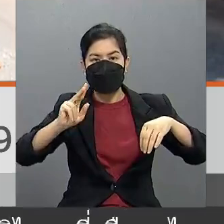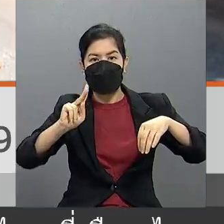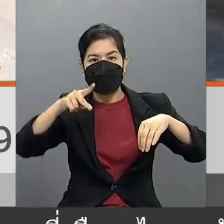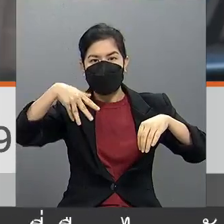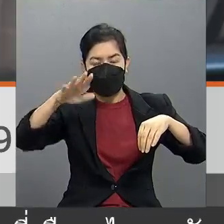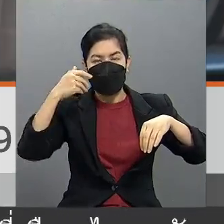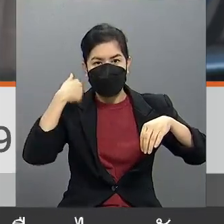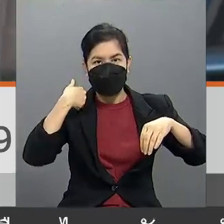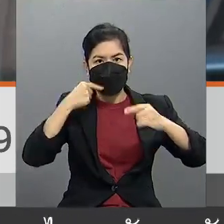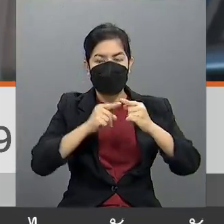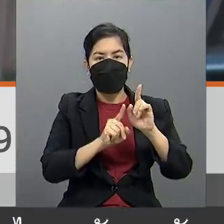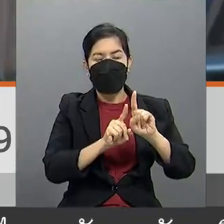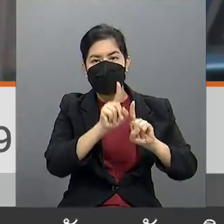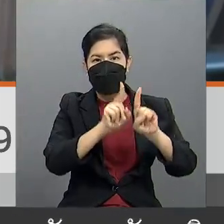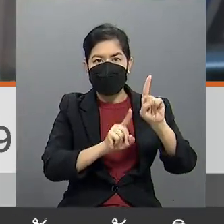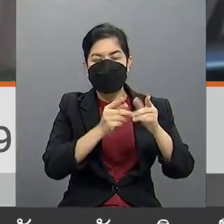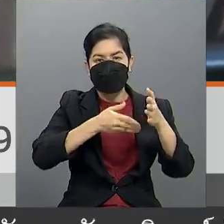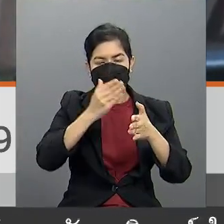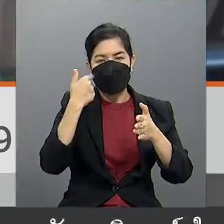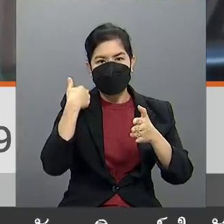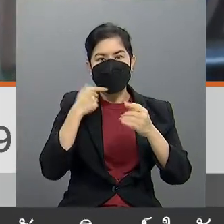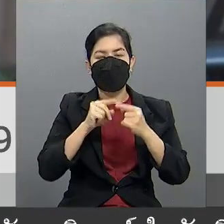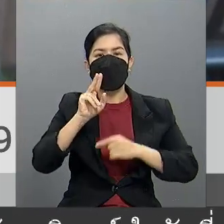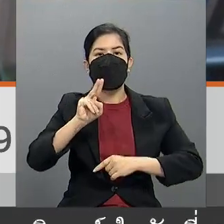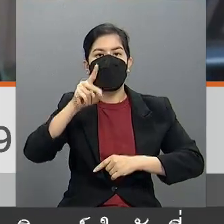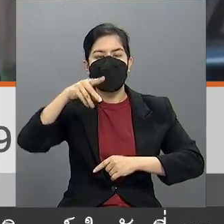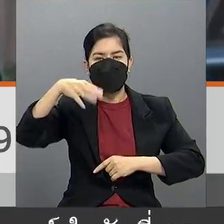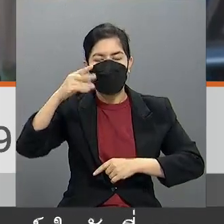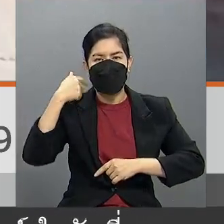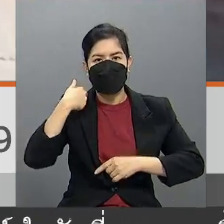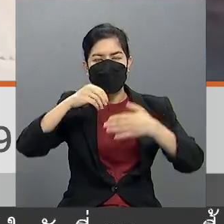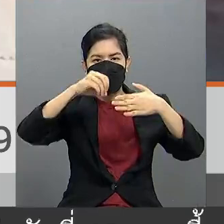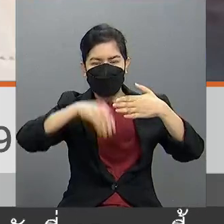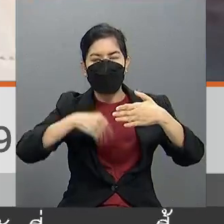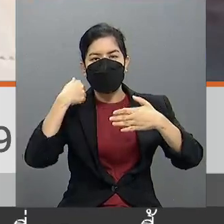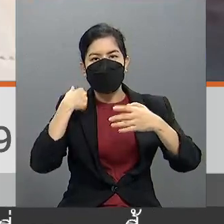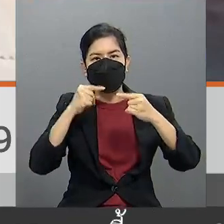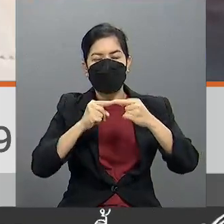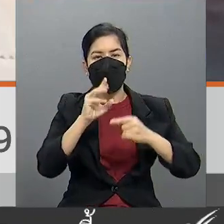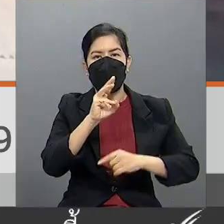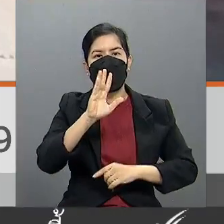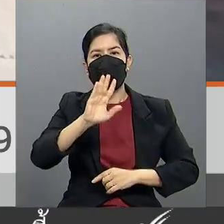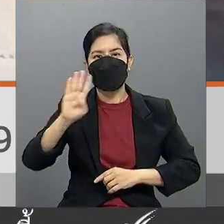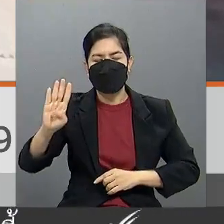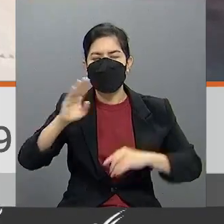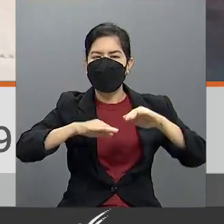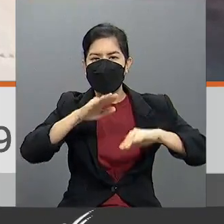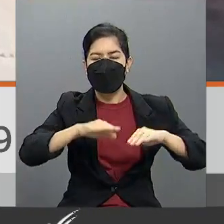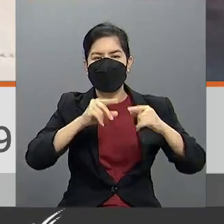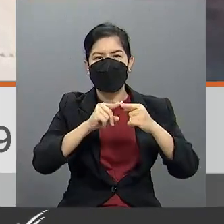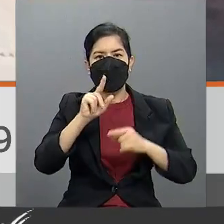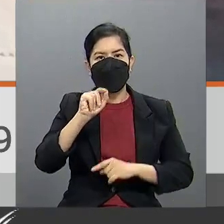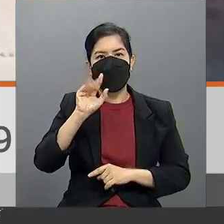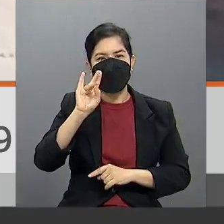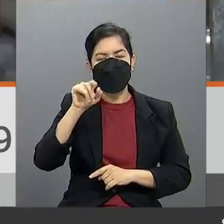ยละ 78.3 และตลาดที่ไม่ผ่านเกณฑ์จำนวน654 แห่งคิดเป็นร้อยละ 27.7